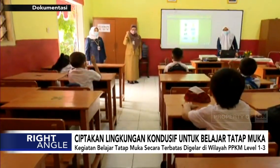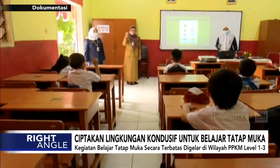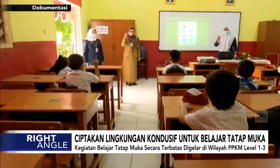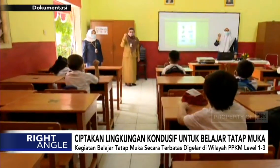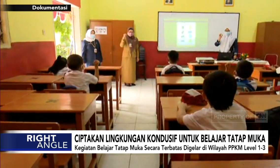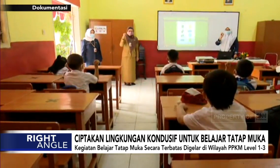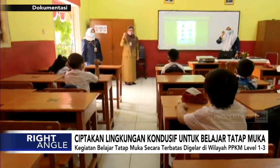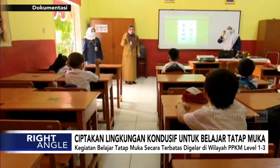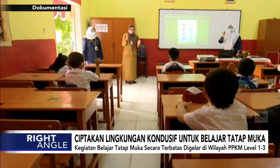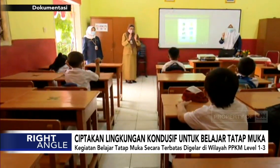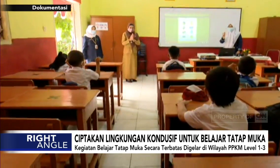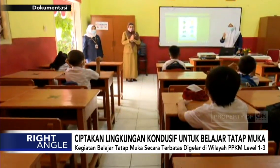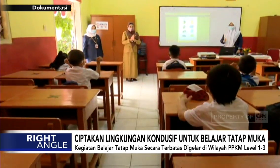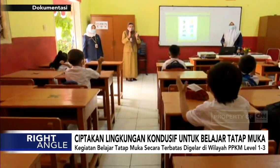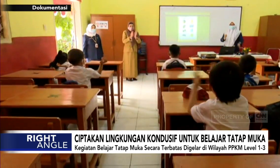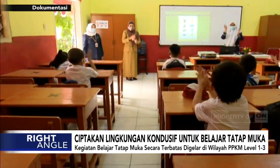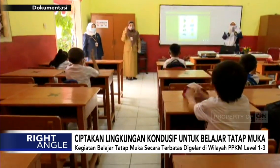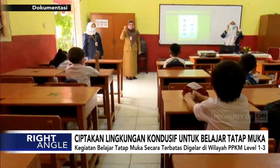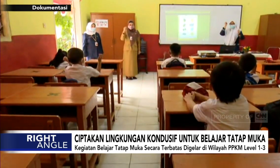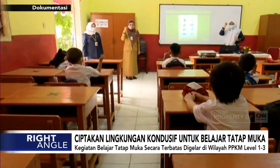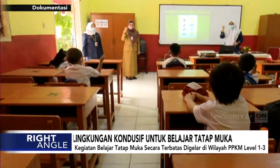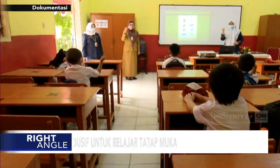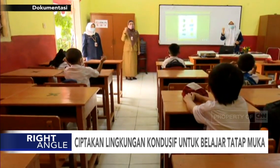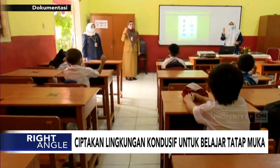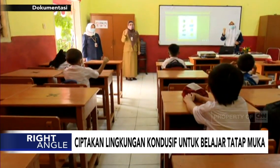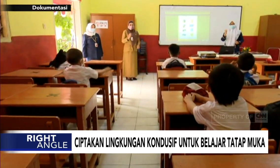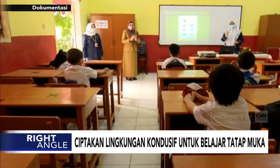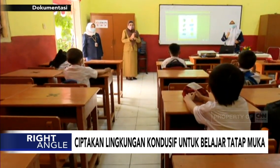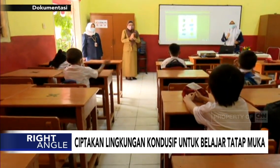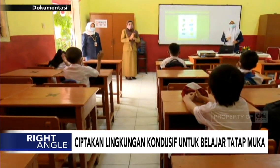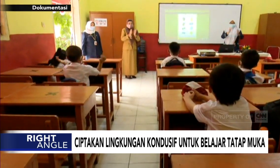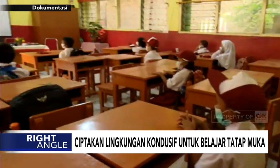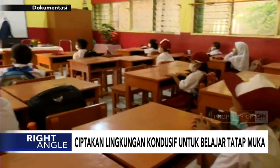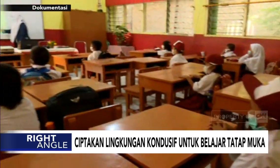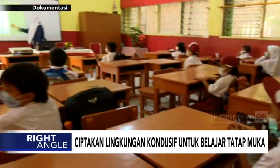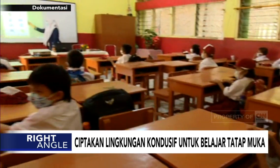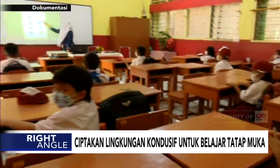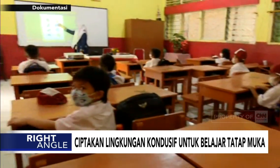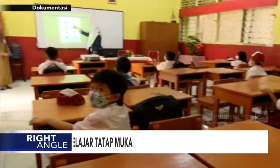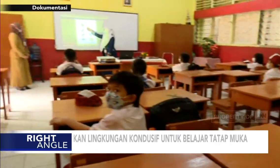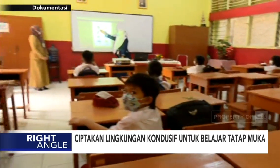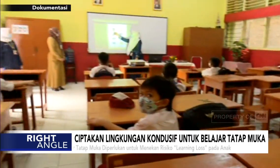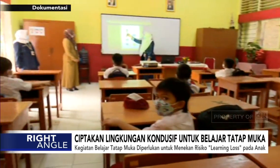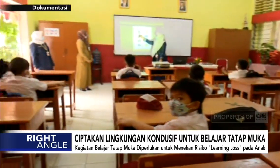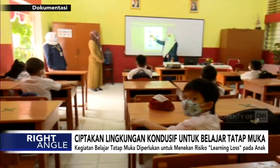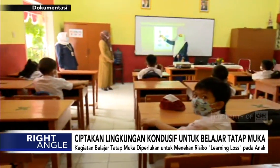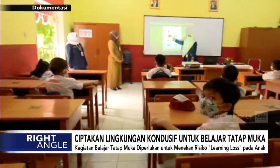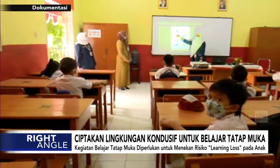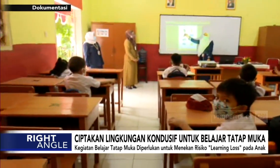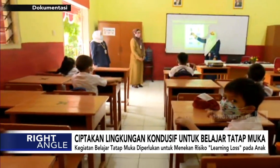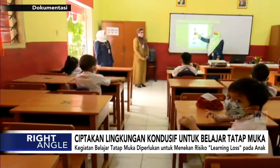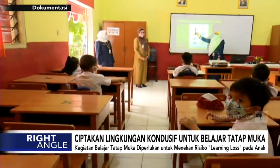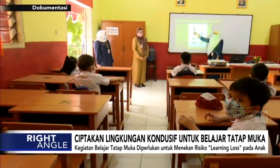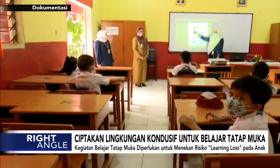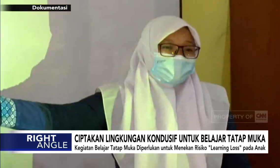Menteri Agama, Menteri Kesehatan, dan Menteri Dalam Negeri. Kegiatan belajar langsung dirasa diperlukan untuk menekan resiko learning